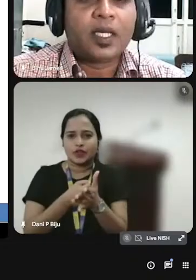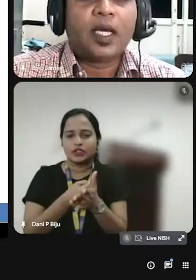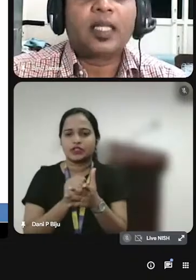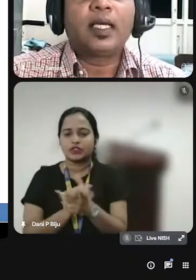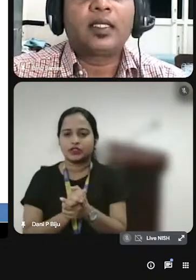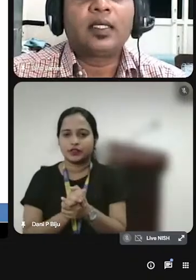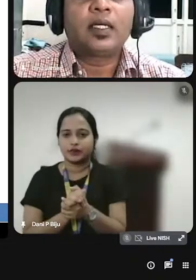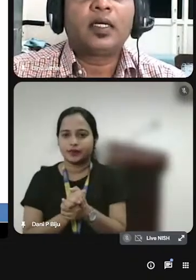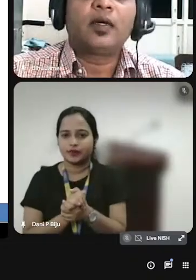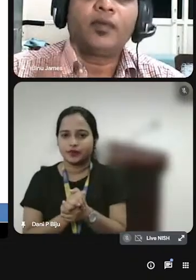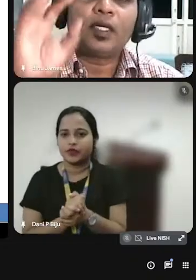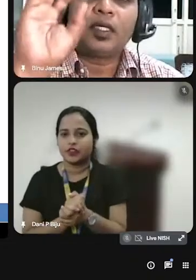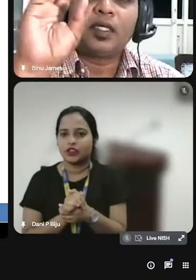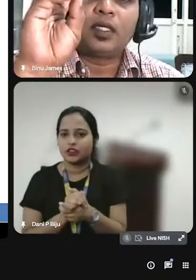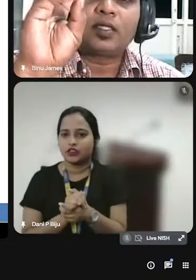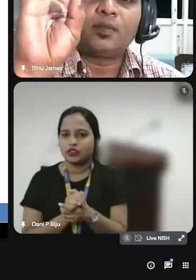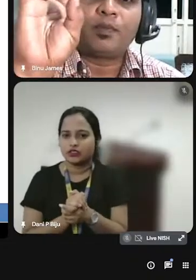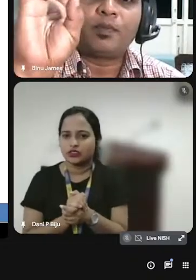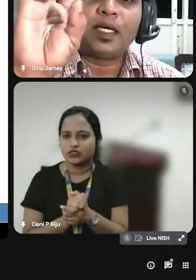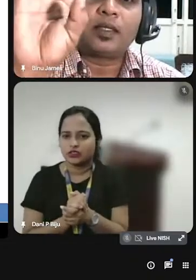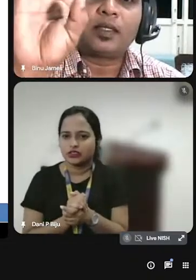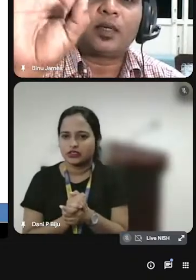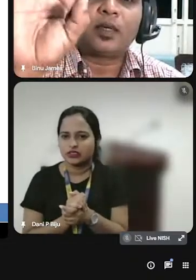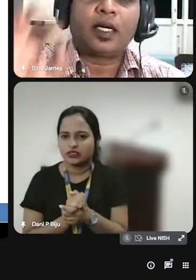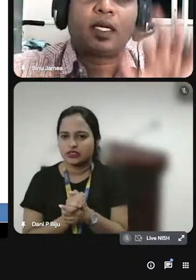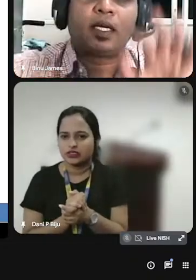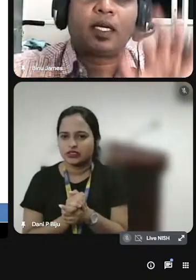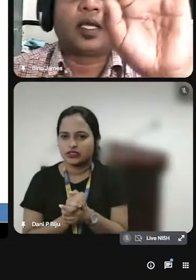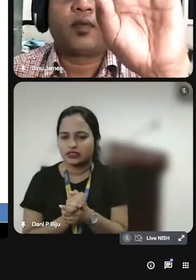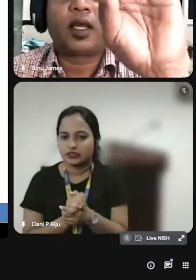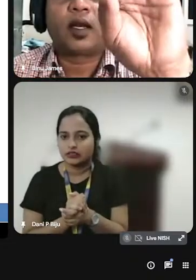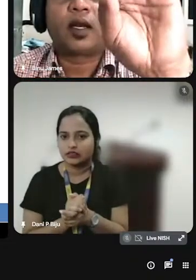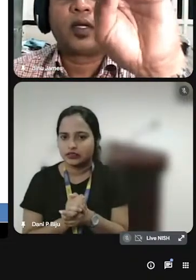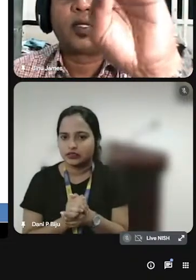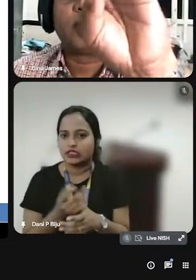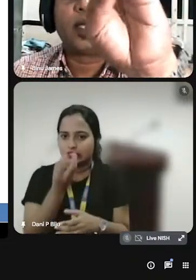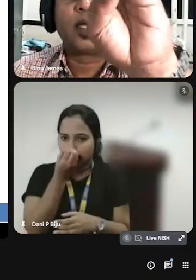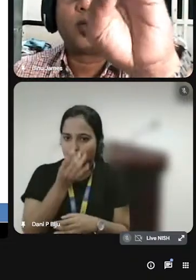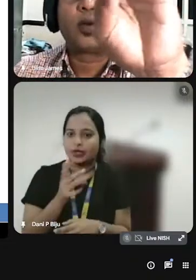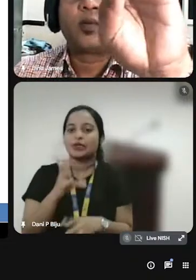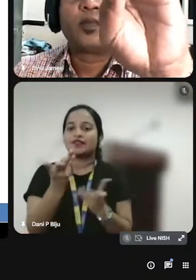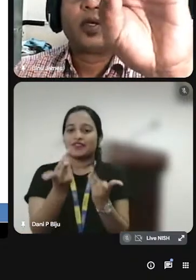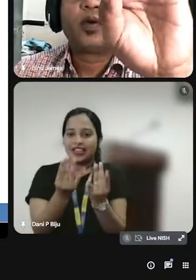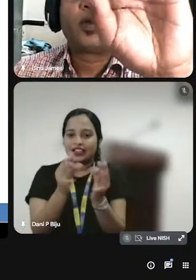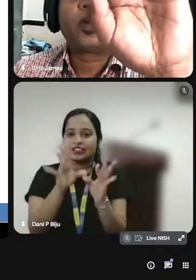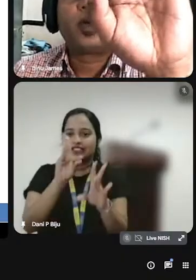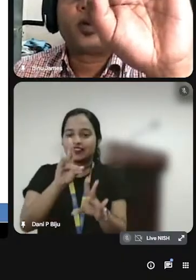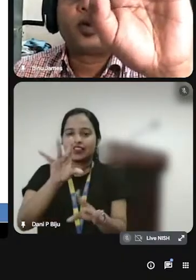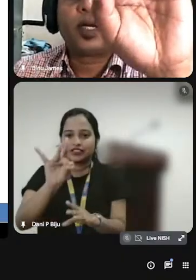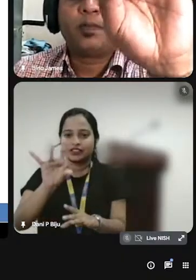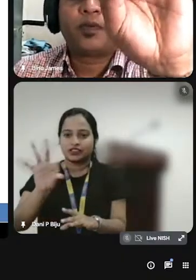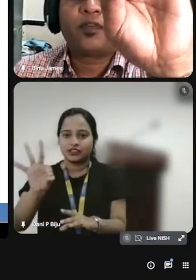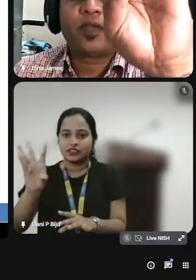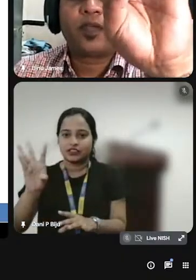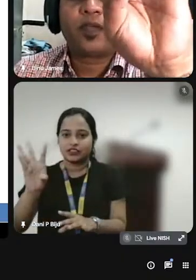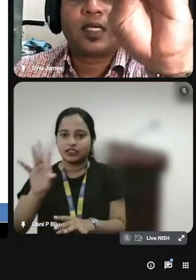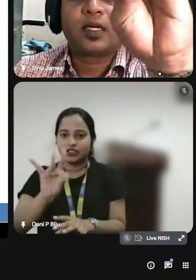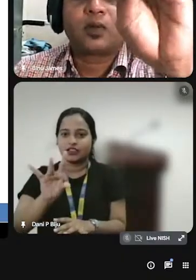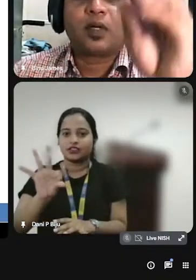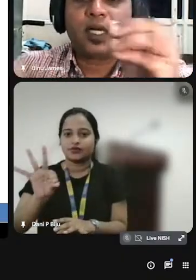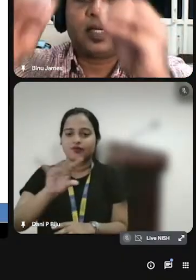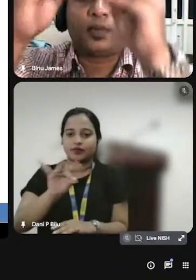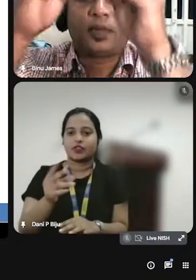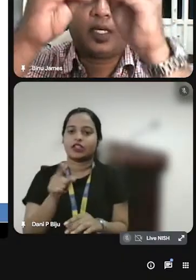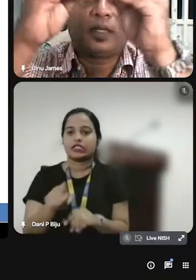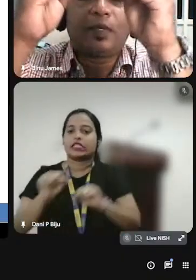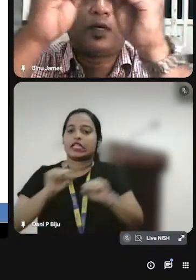പറയും. അതായത് സിമ്പിൾ ആയിട്ട് നമ്മൾ പറയുകയാണെങ്കിൽ ഇങ്ങനെ വേറെകൊണ്ട് നമ്മളിങ്ങനെ ഓരോ ടിപ്പ് ഓഫ് ഫിംഗേഴ്സിൽ ഇങ്ങനെ